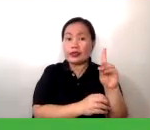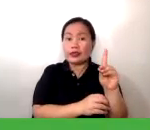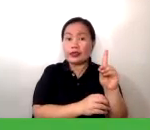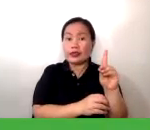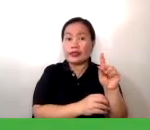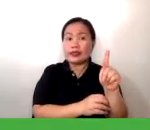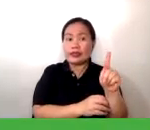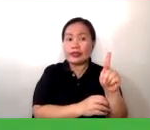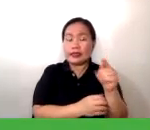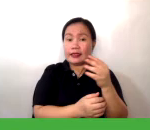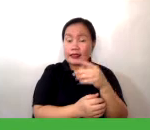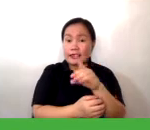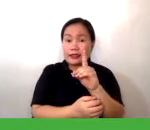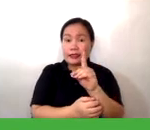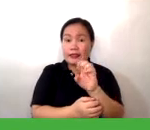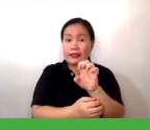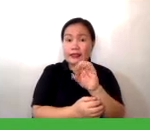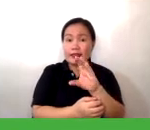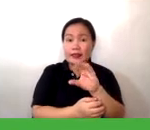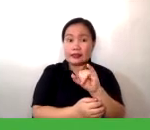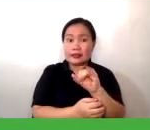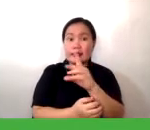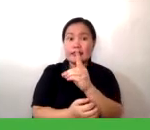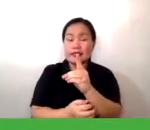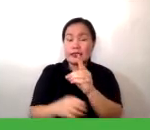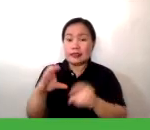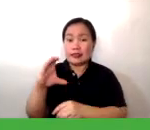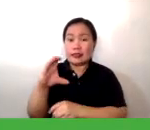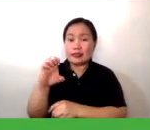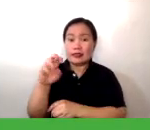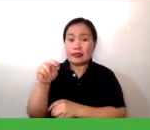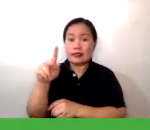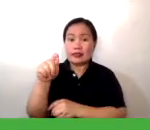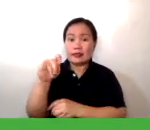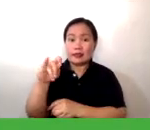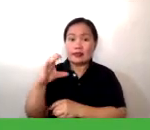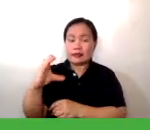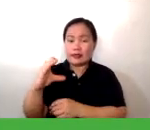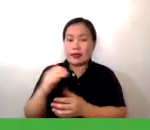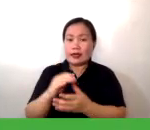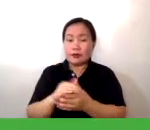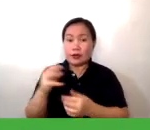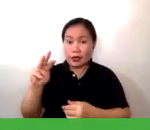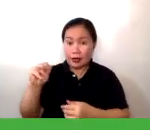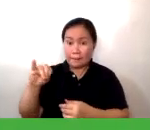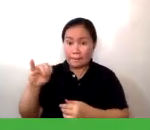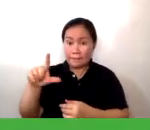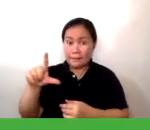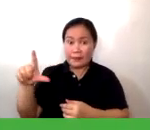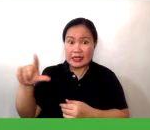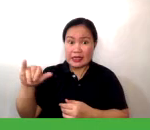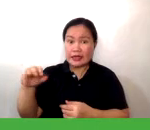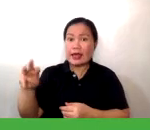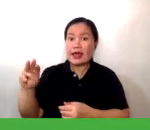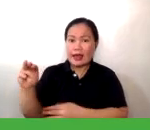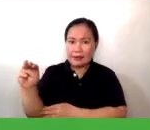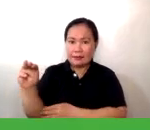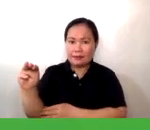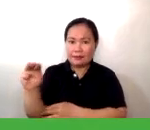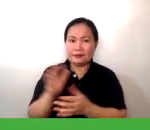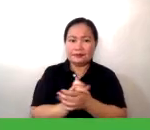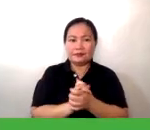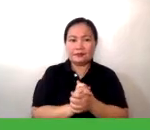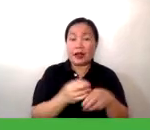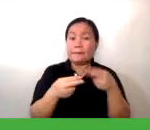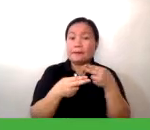pong DK. And then for deci, that is D. For centi, that is C. And then for milli, that is M.